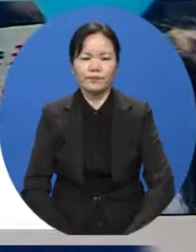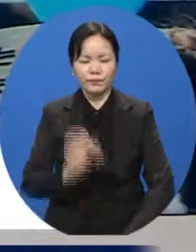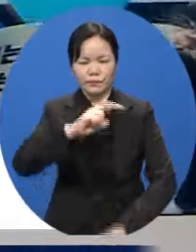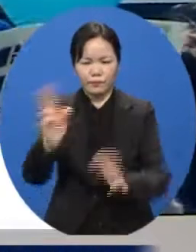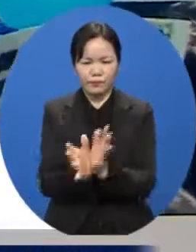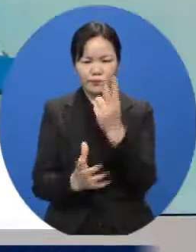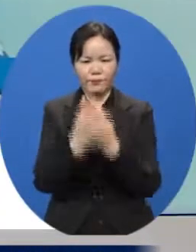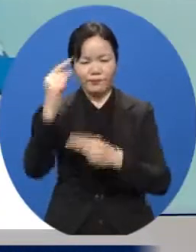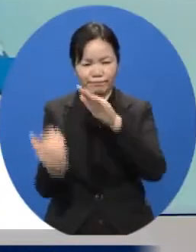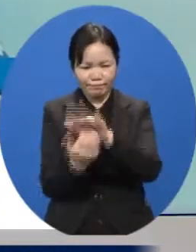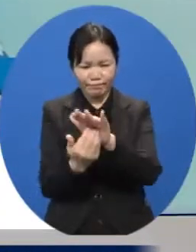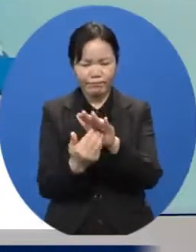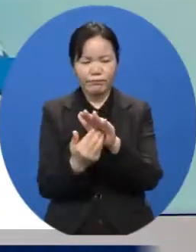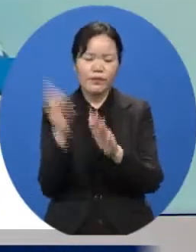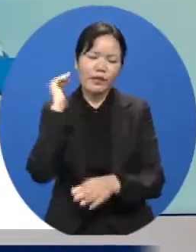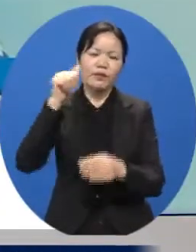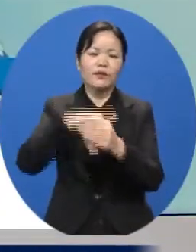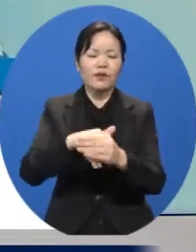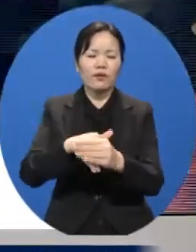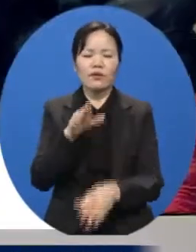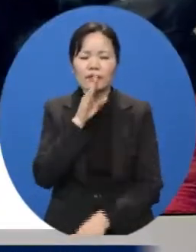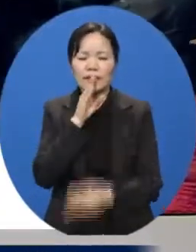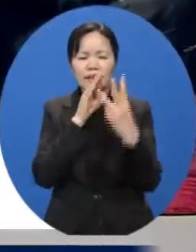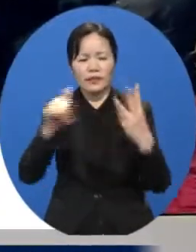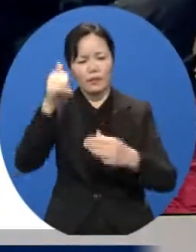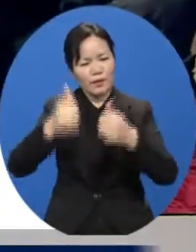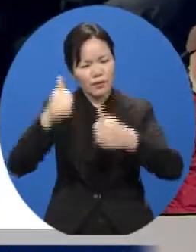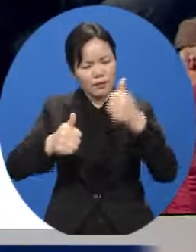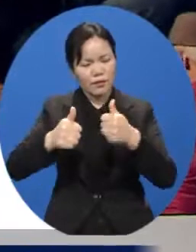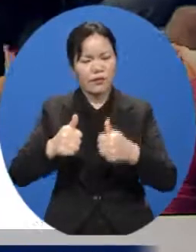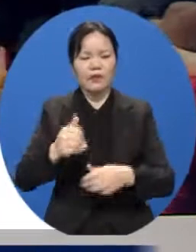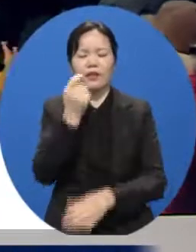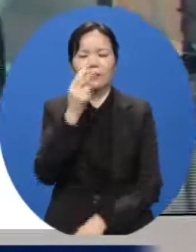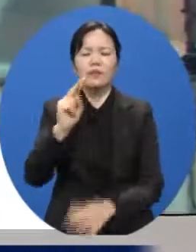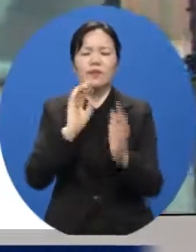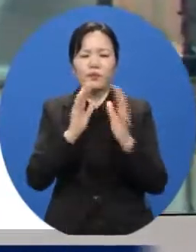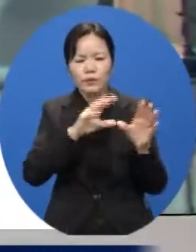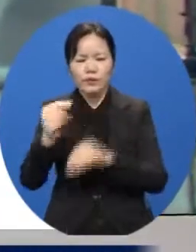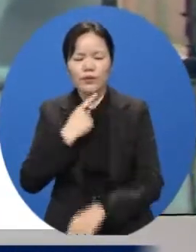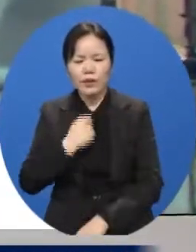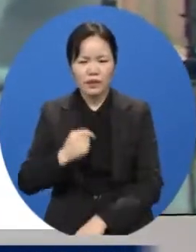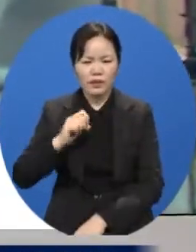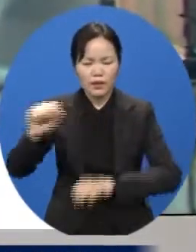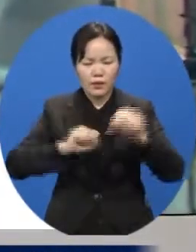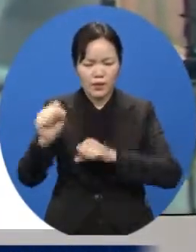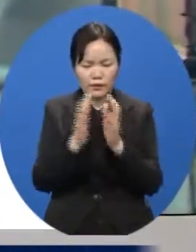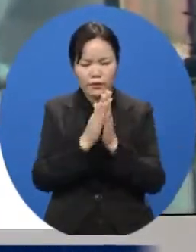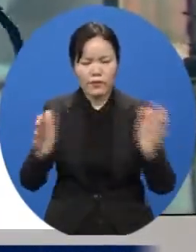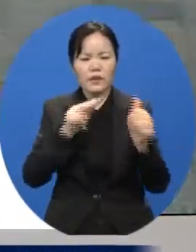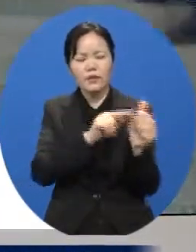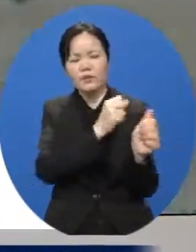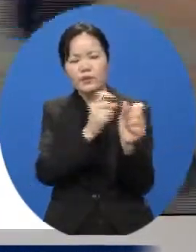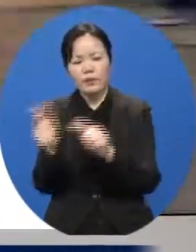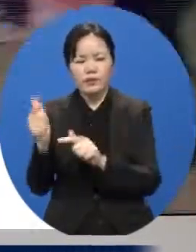야권 단일화가 성사되며 대선은 사실상 3자구도로 치러지게 됐습니다. TV토론으로 잠시 중단했던 유세를 시작한 후보들은